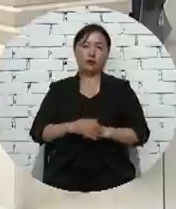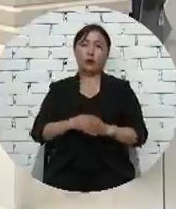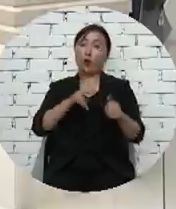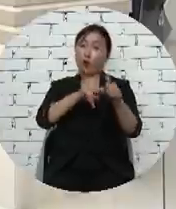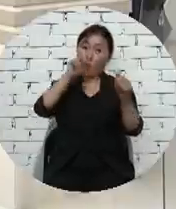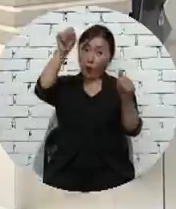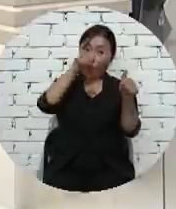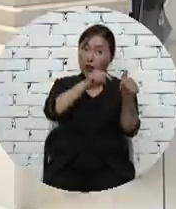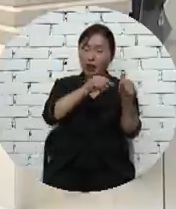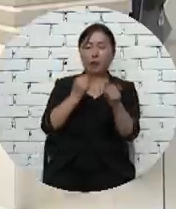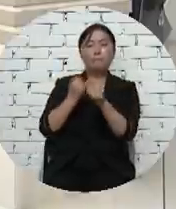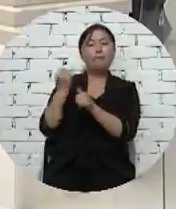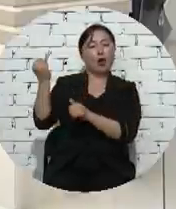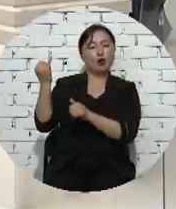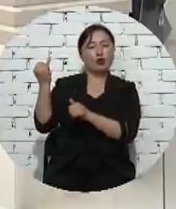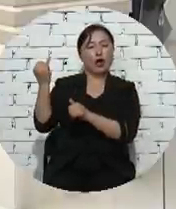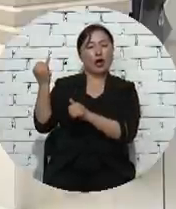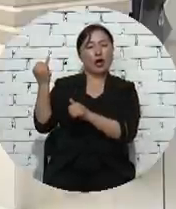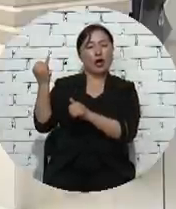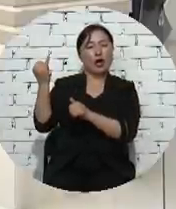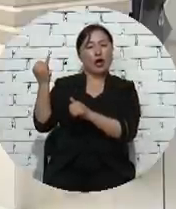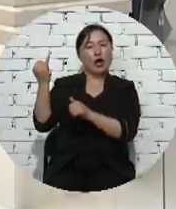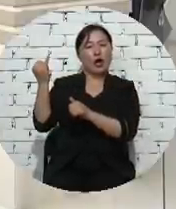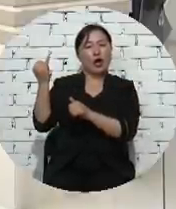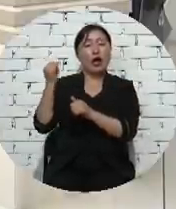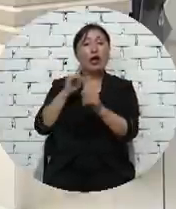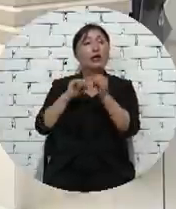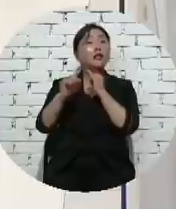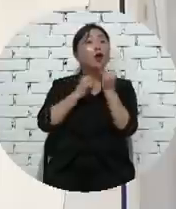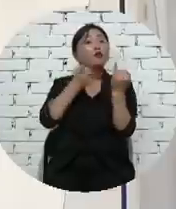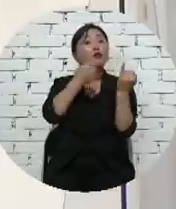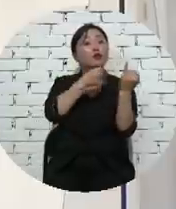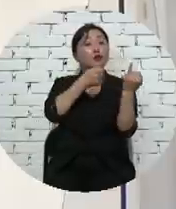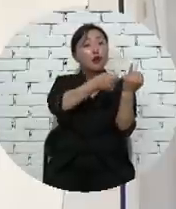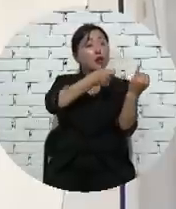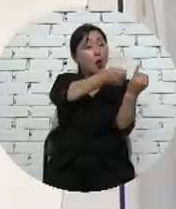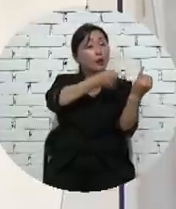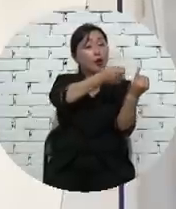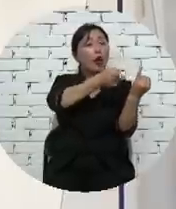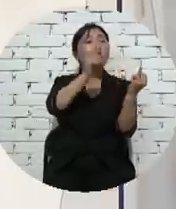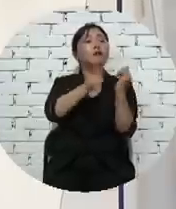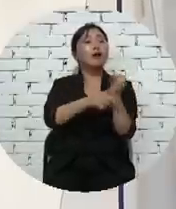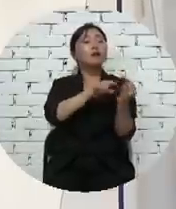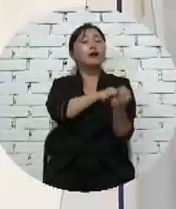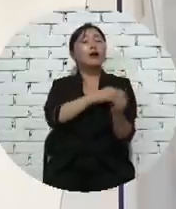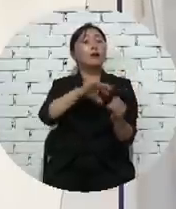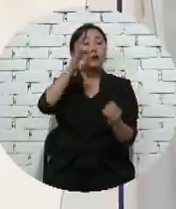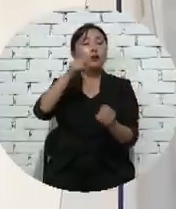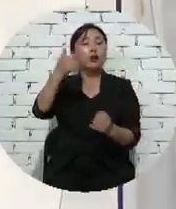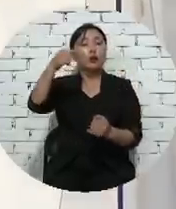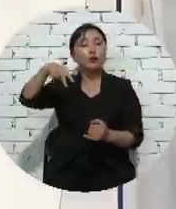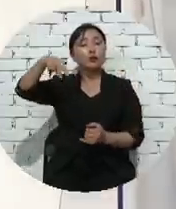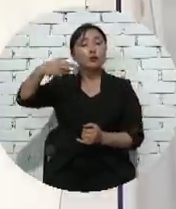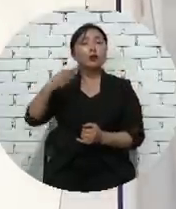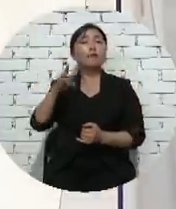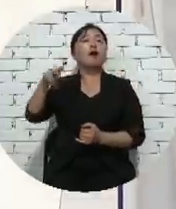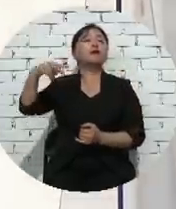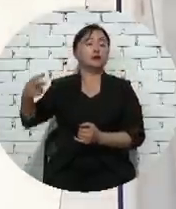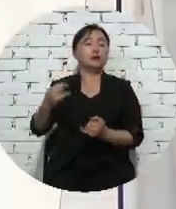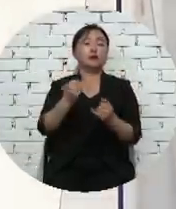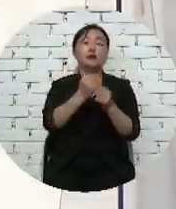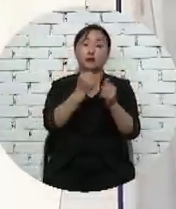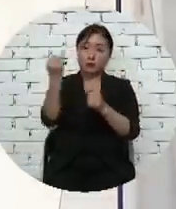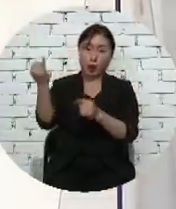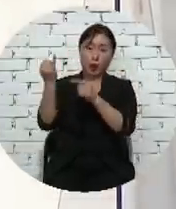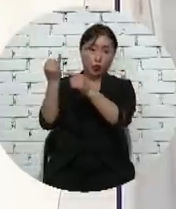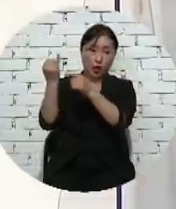네. 배우자 인터뷰를 제일 네. 먼저 한 데가 뉴스버스 네. 아닌가요? 네, 네, 맞아요. 제가 알기로 네. 후보자 배우자의